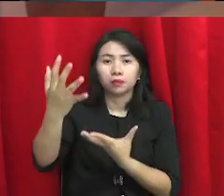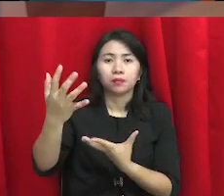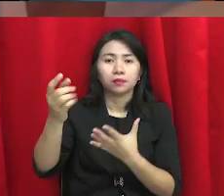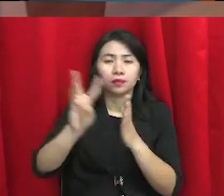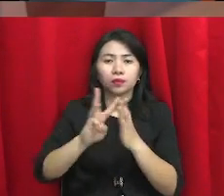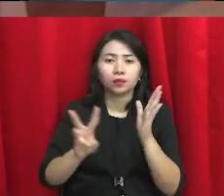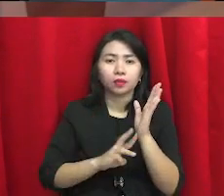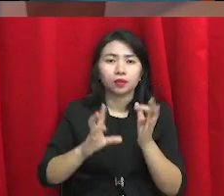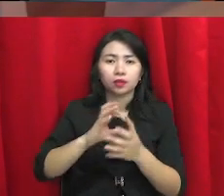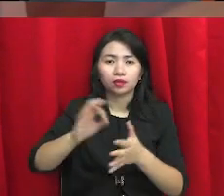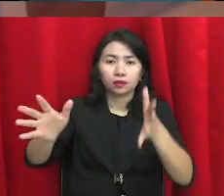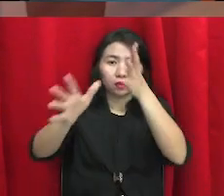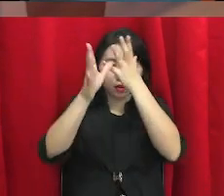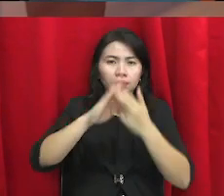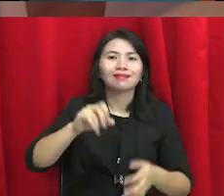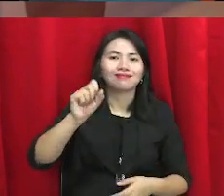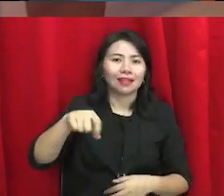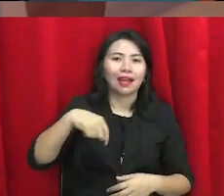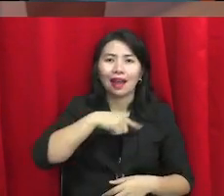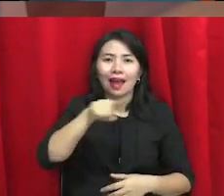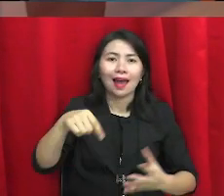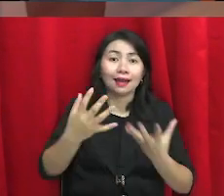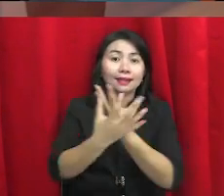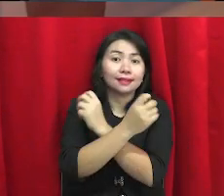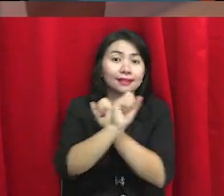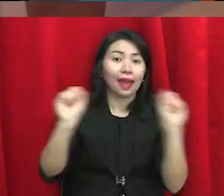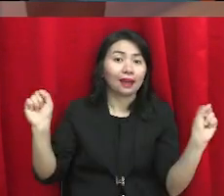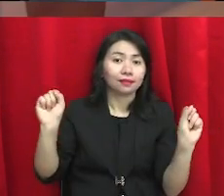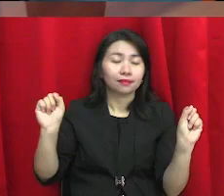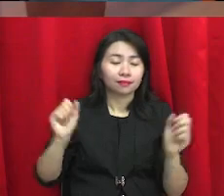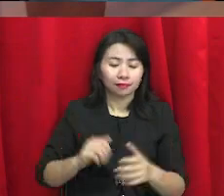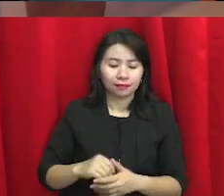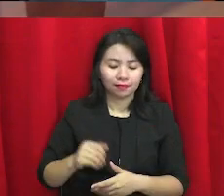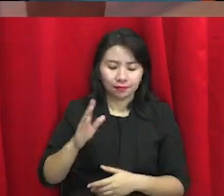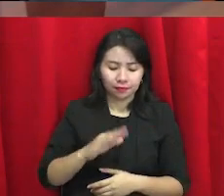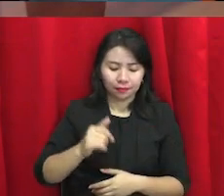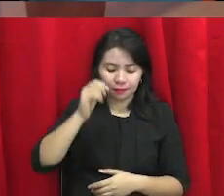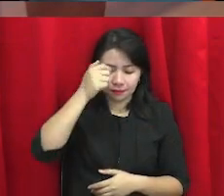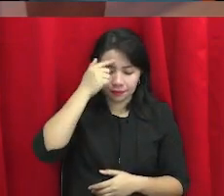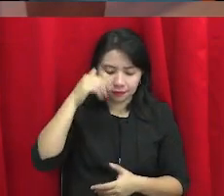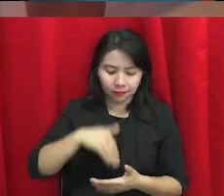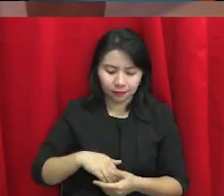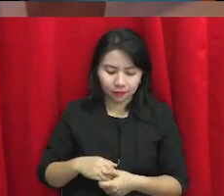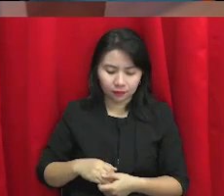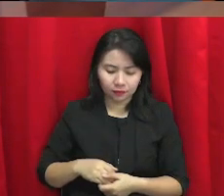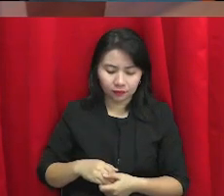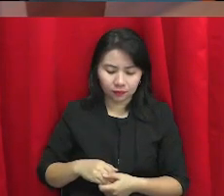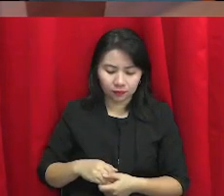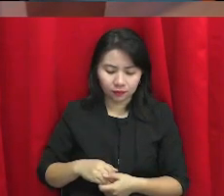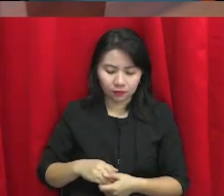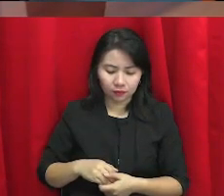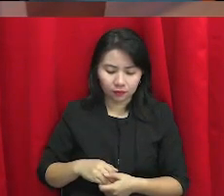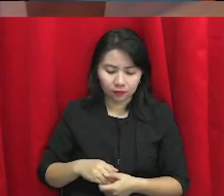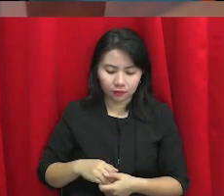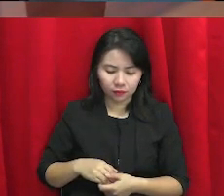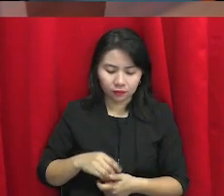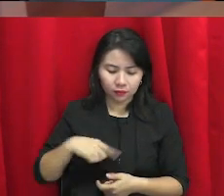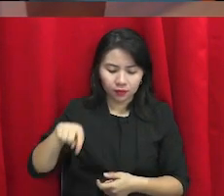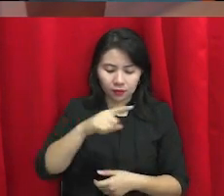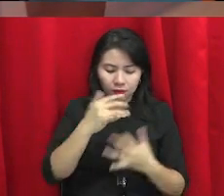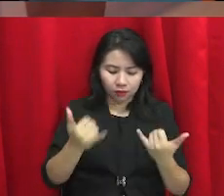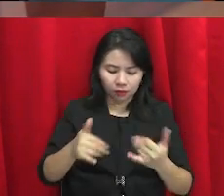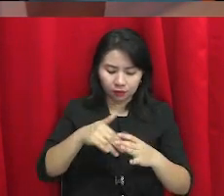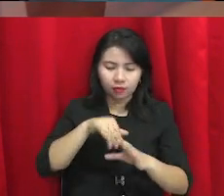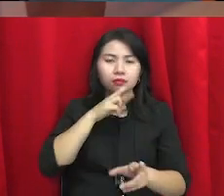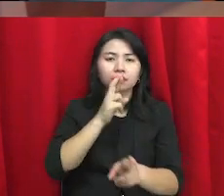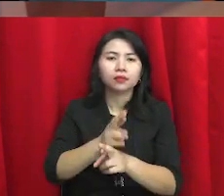sabihin? Ligtas tayo. Amen. Dahil sumunod siya sa will ng Ama, nandito tayo sa tamang faith. Nasa